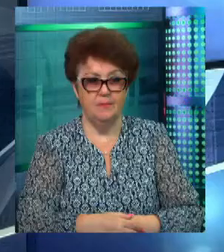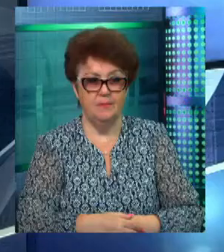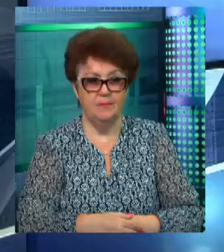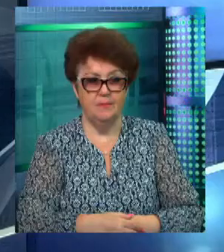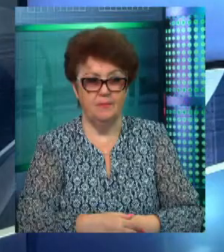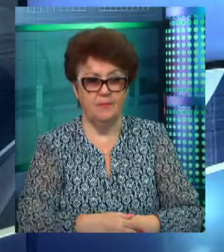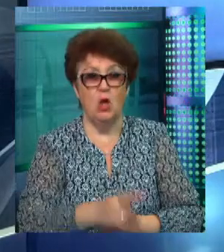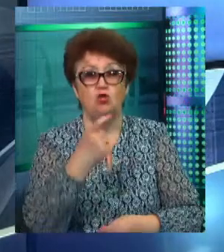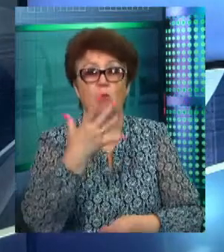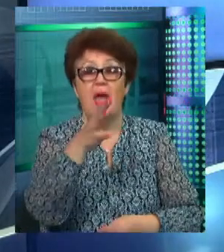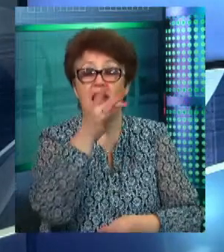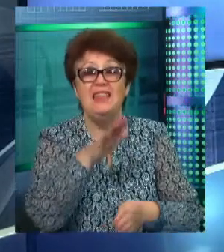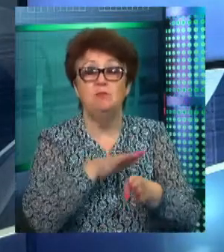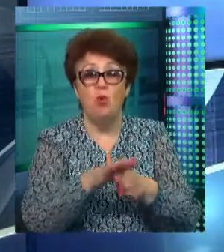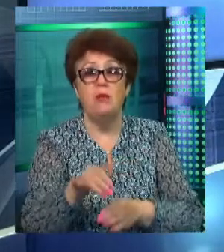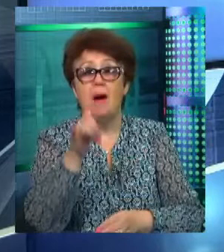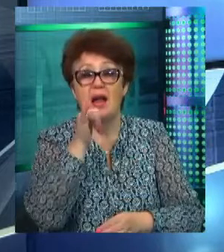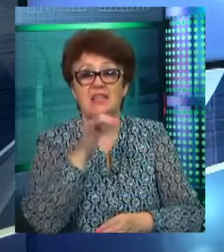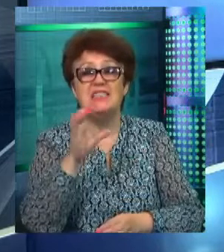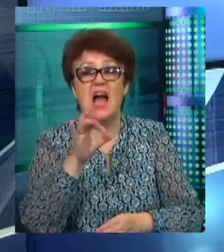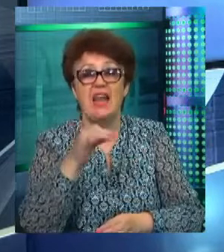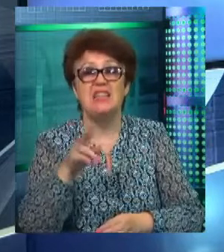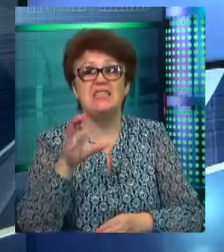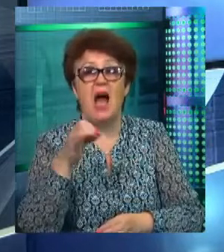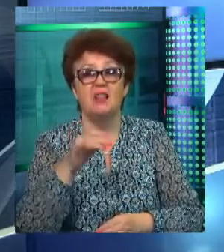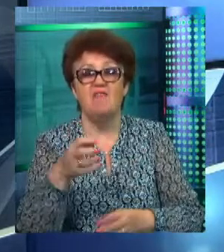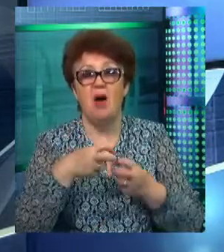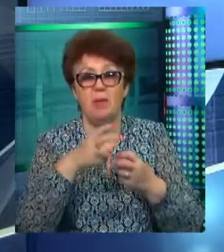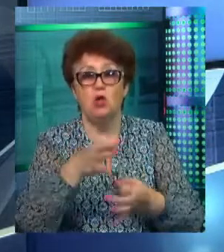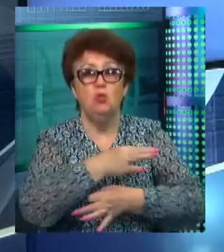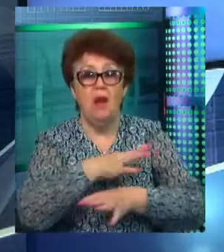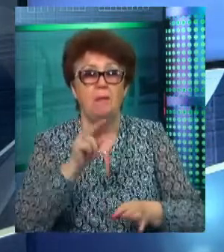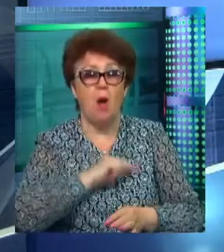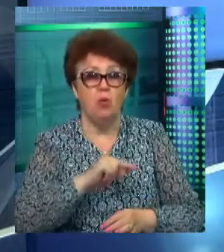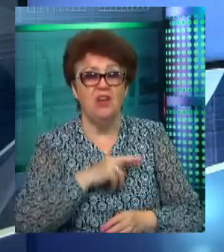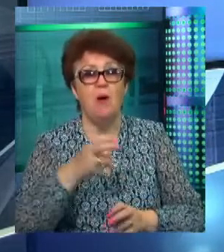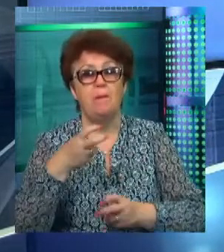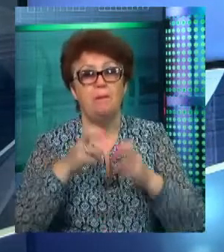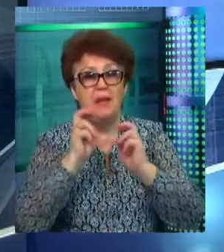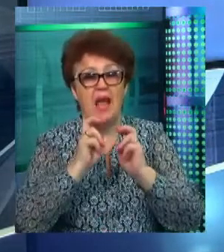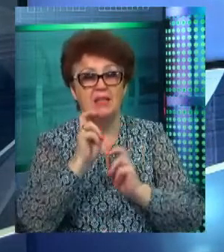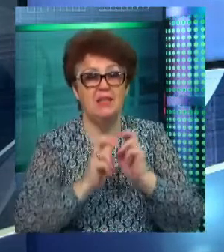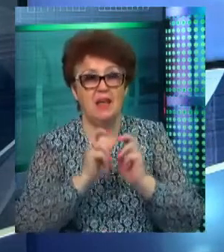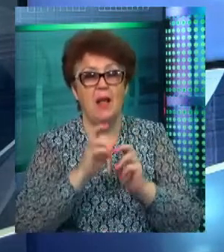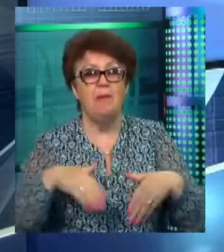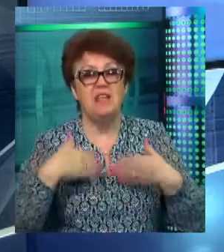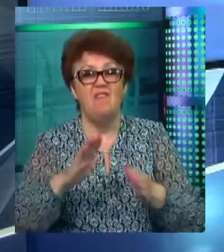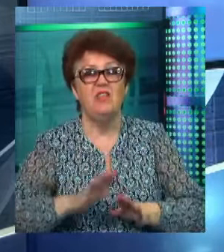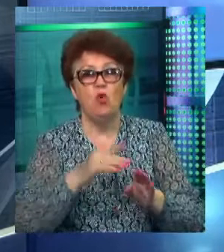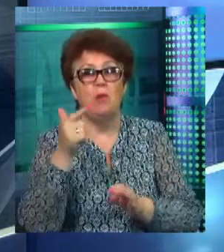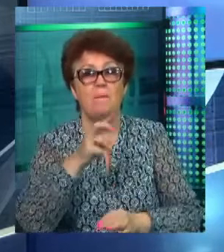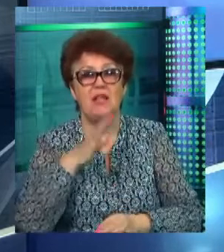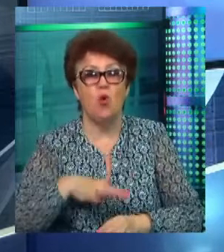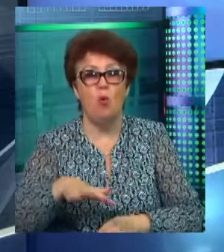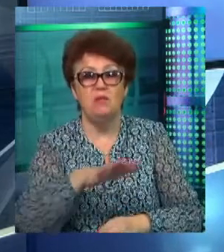105 лет исполнилось по горской сигарет на сигарной фабрике с юбилеем работников предприятия поздравил вице губернатор брянской